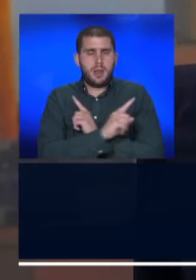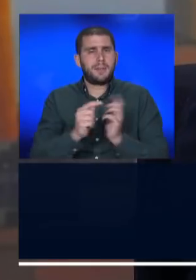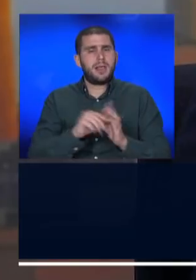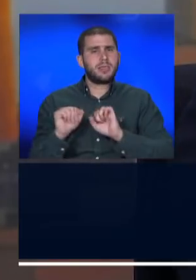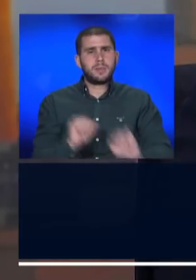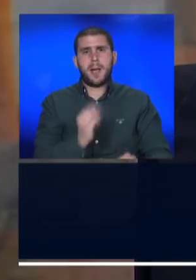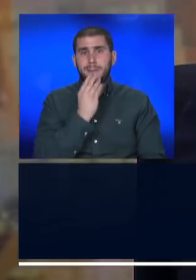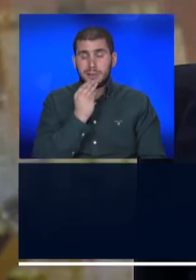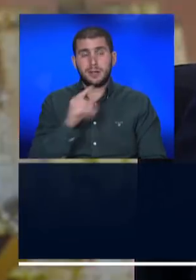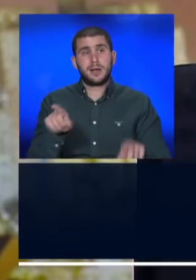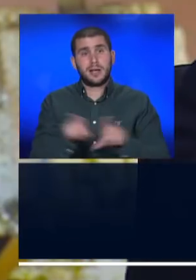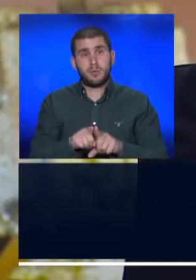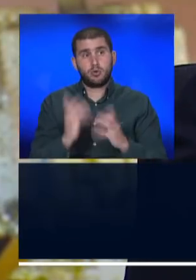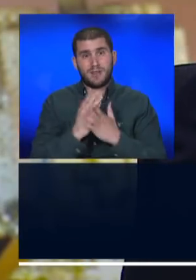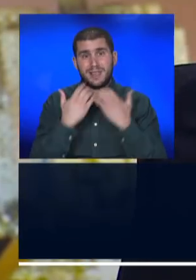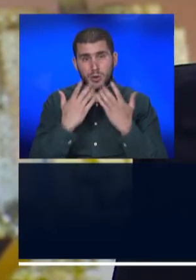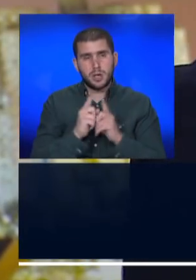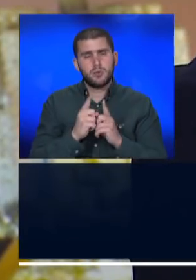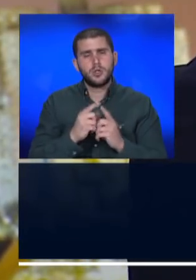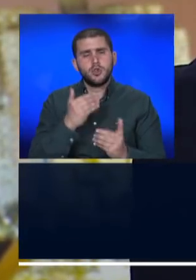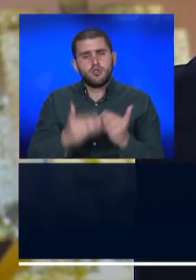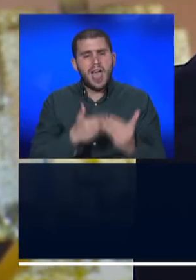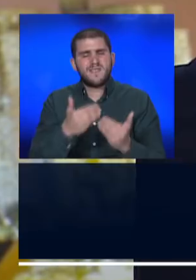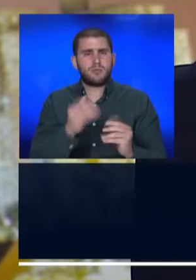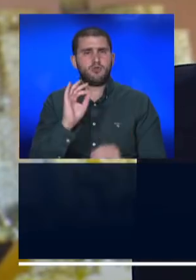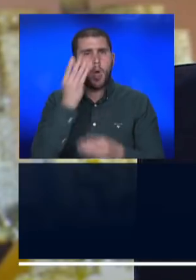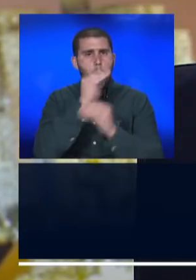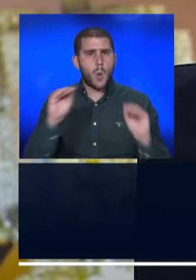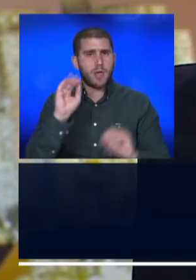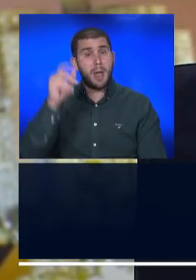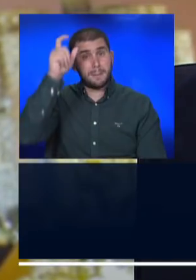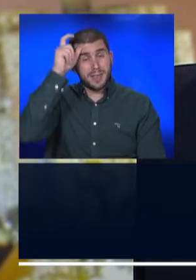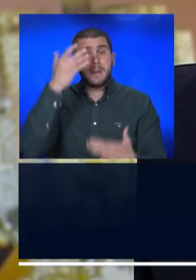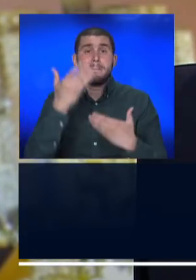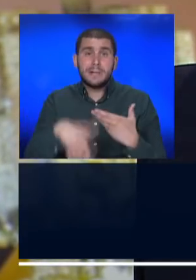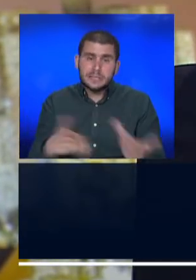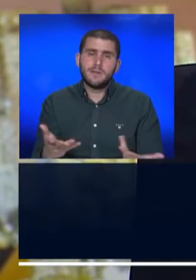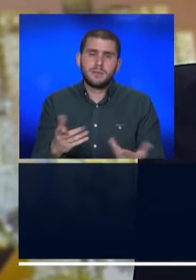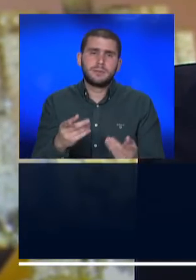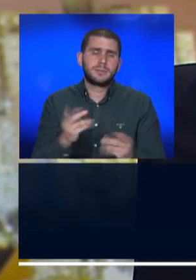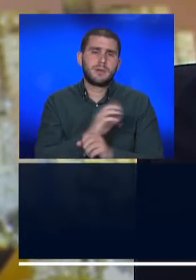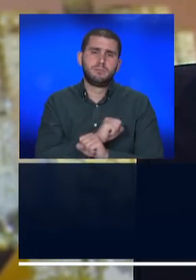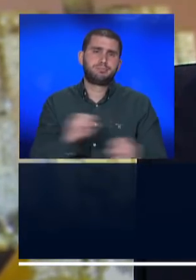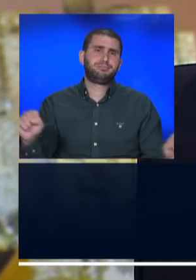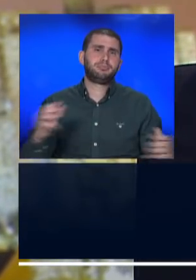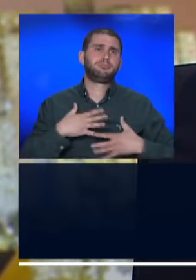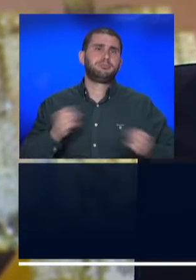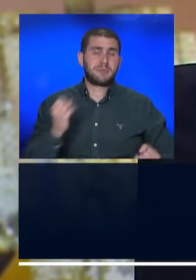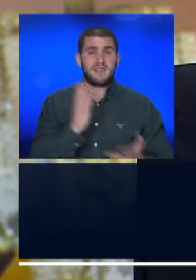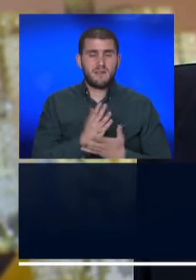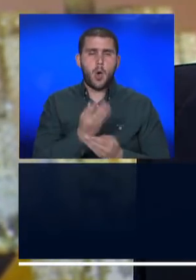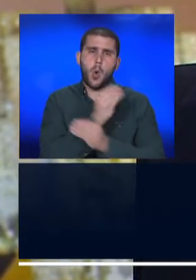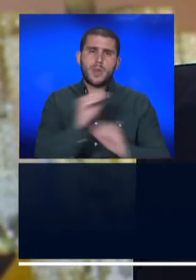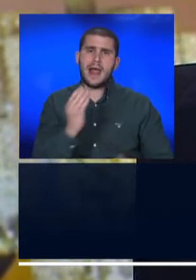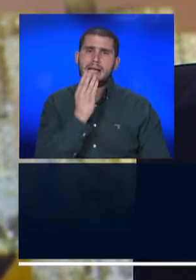תיארה את תורת השלבים של ההודעות של ביידן, ובסוף זה באמת מתפוצץ היום שאותה הודעה שירה לישראל, תפסיקו את